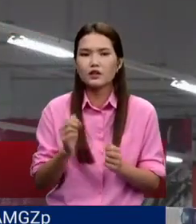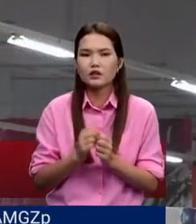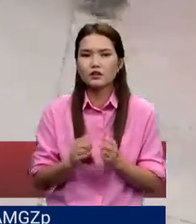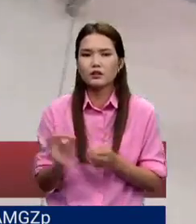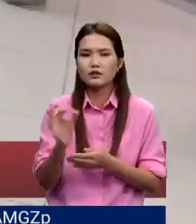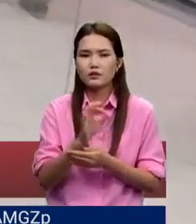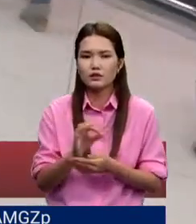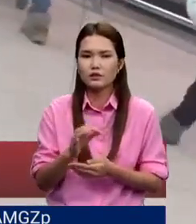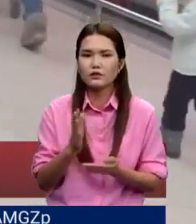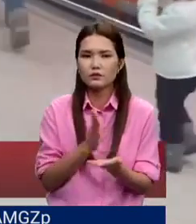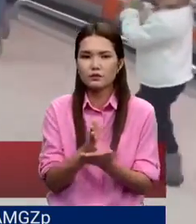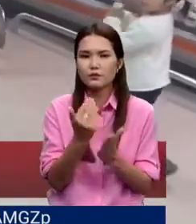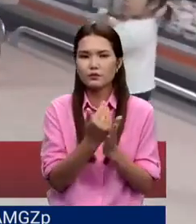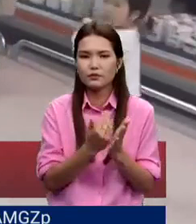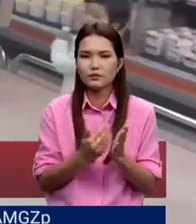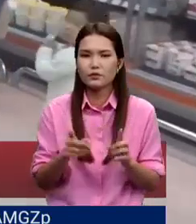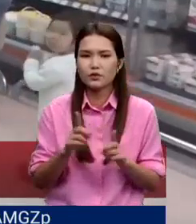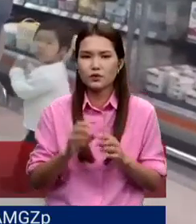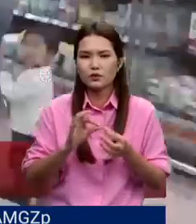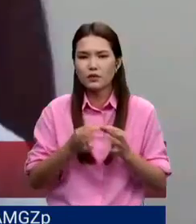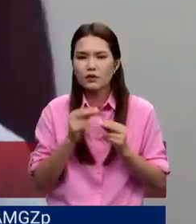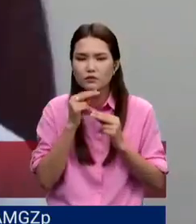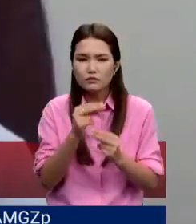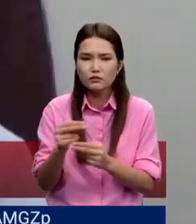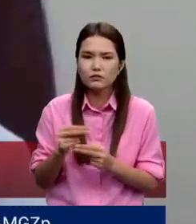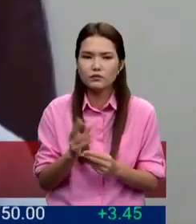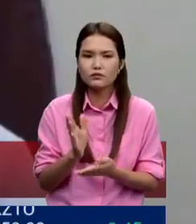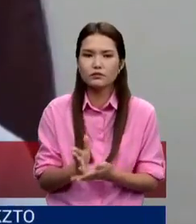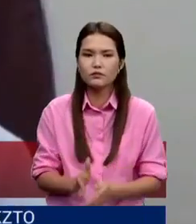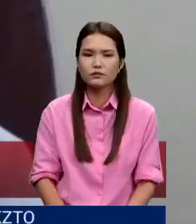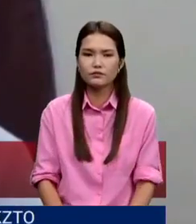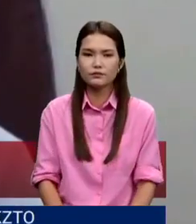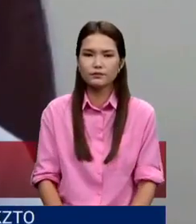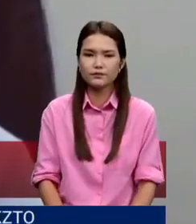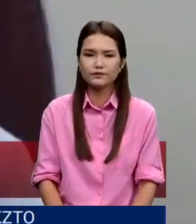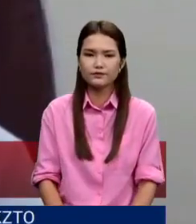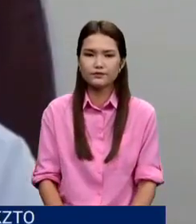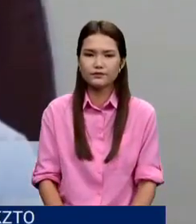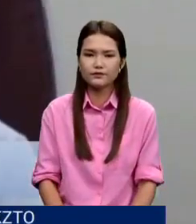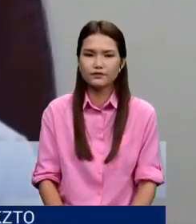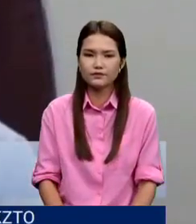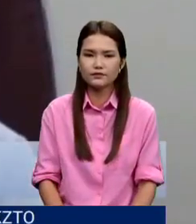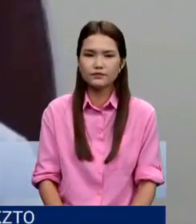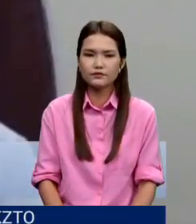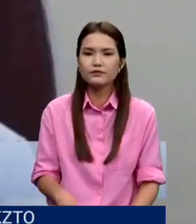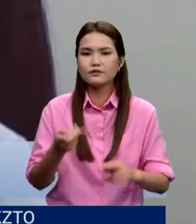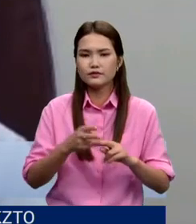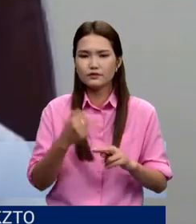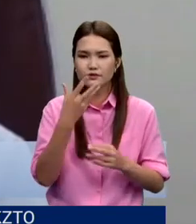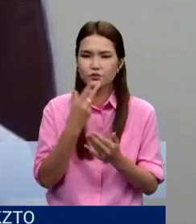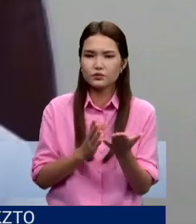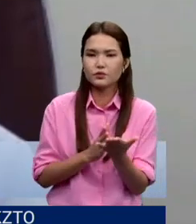қаржыны сауда желілеріне емес, өндірушілерге беруді жүктеді. Осындай қадамдар бұрыннан жасалуы керек еді. Әйтпесе біздің